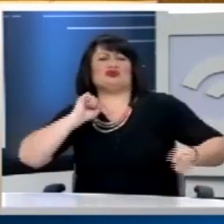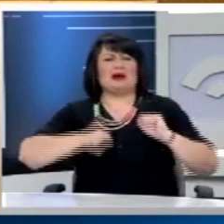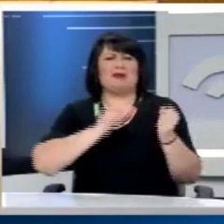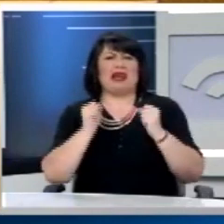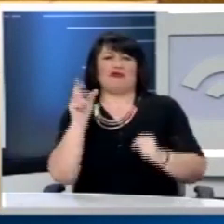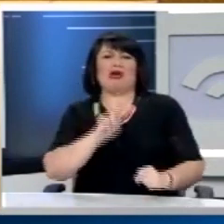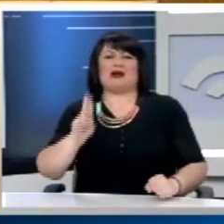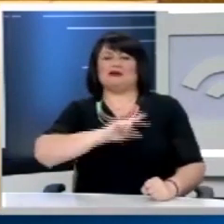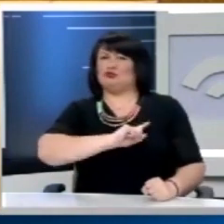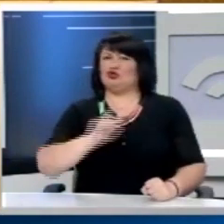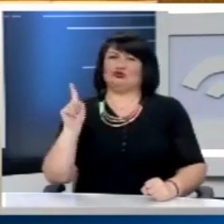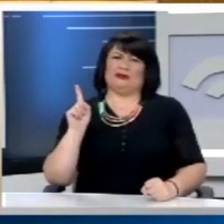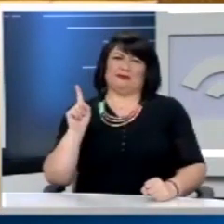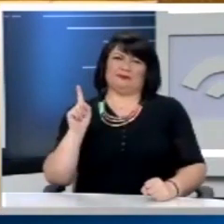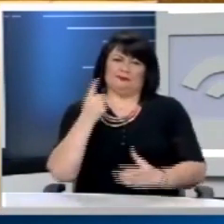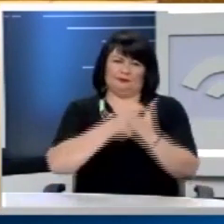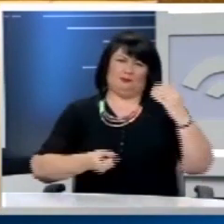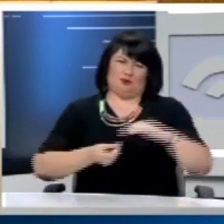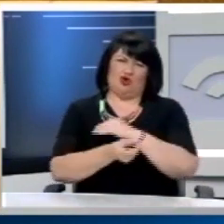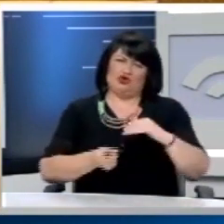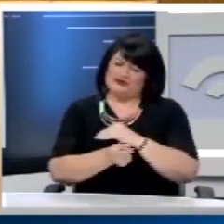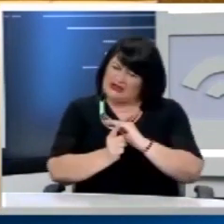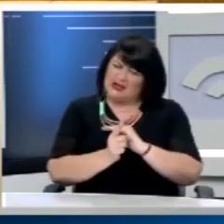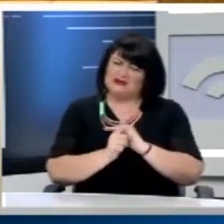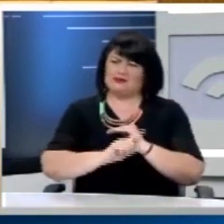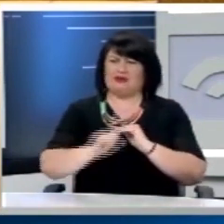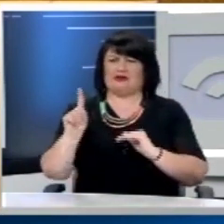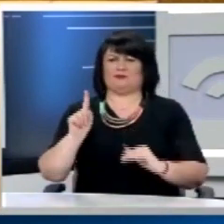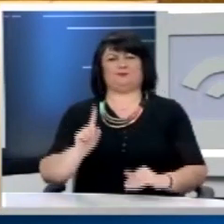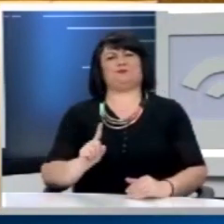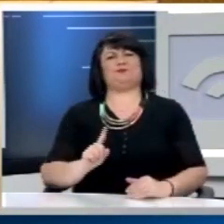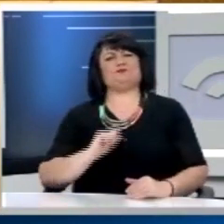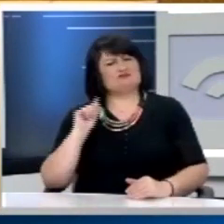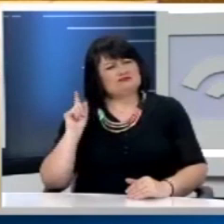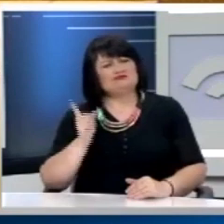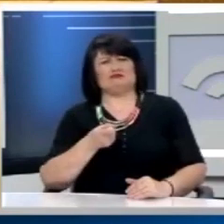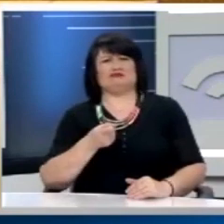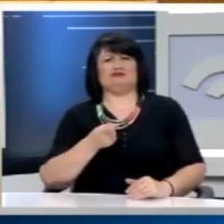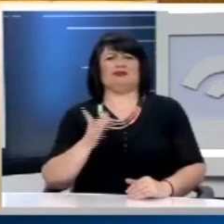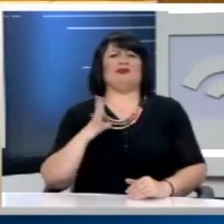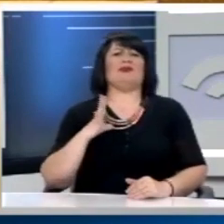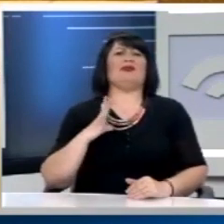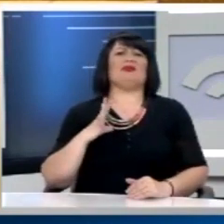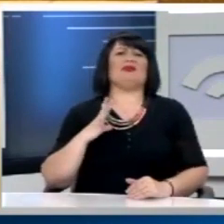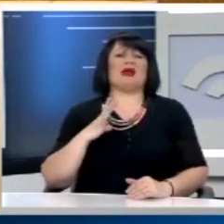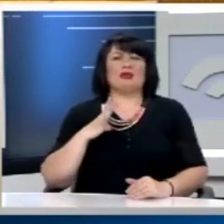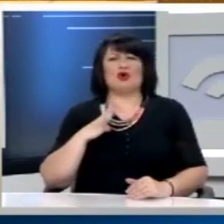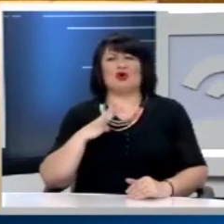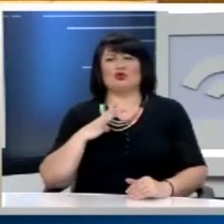το ρατσισμό απέναντι στους πρόσφυγες, στους μετανάστες, αλλά και σε όλους τους ανθρώπους που